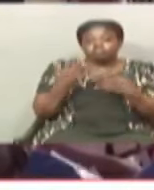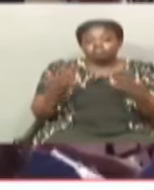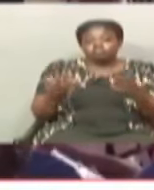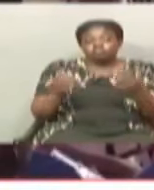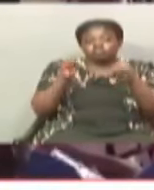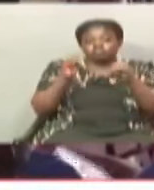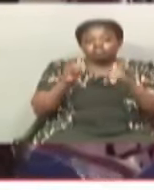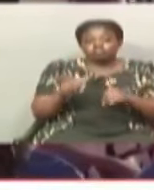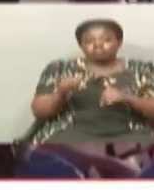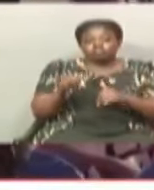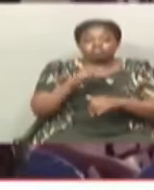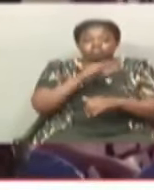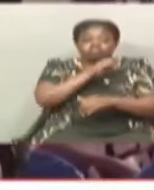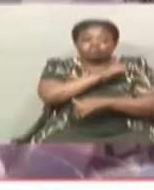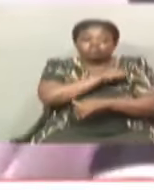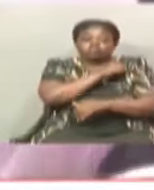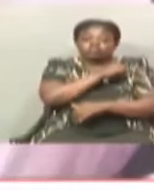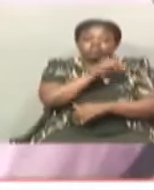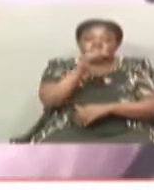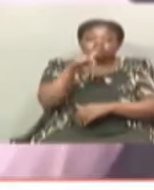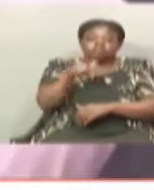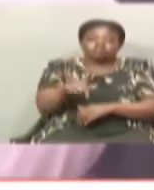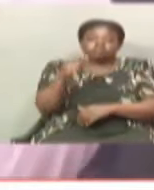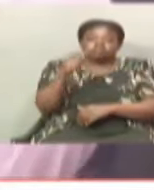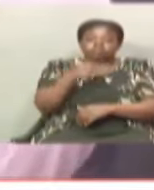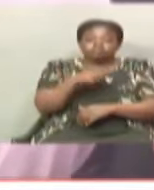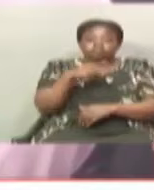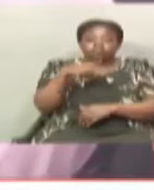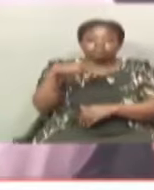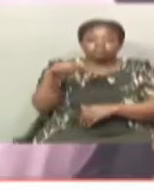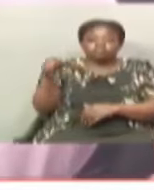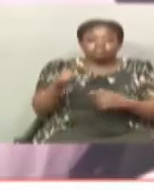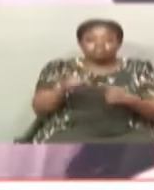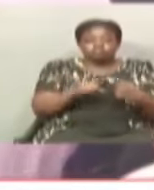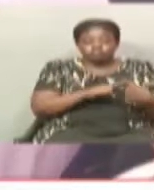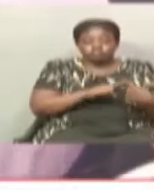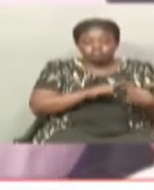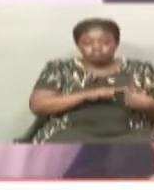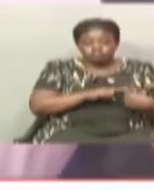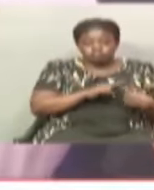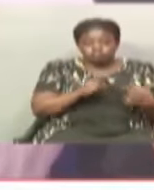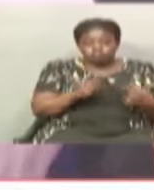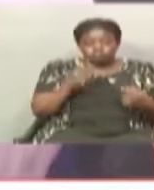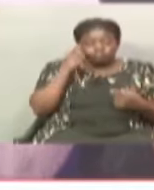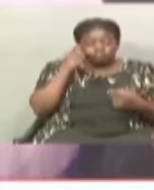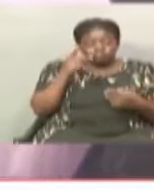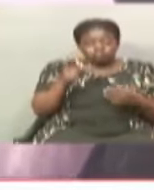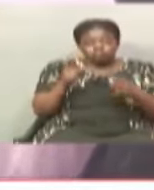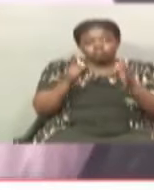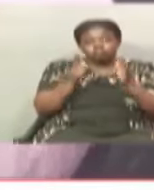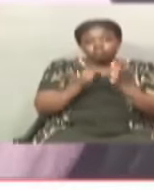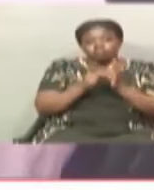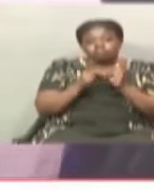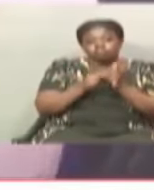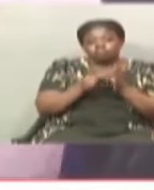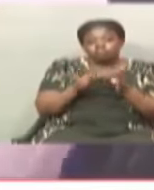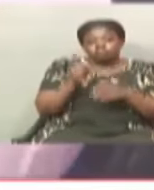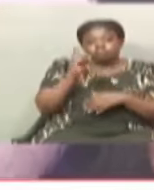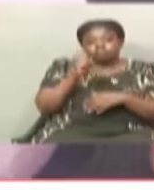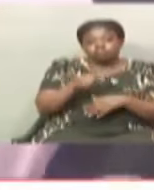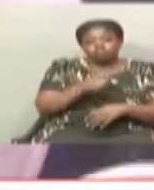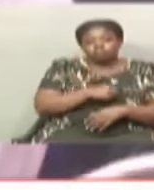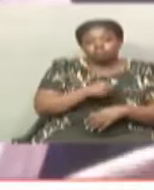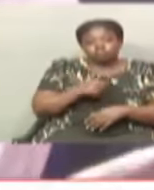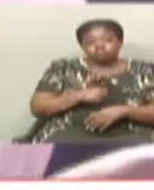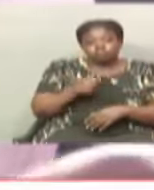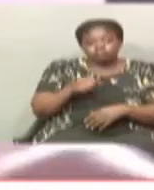ddwaliro ennaku 7 negende namirembe nenda babasawo solo magenda okutuusa maama nga baama